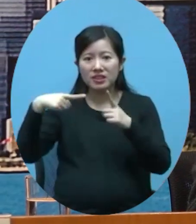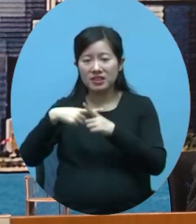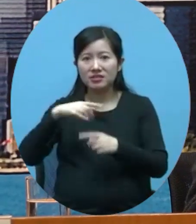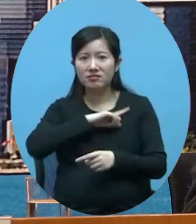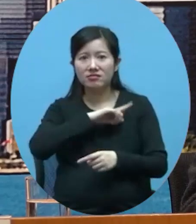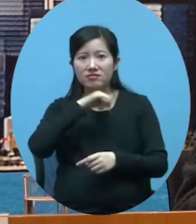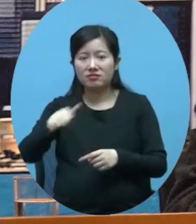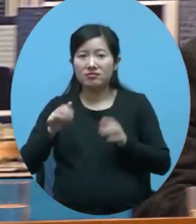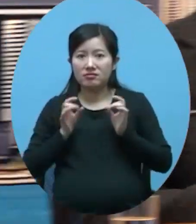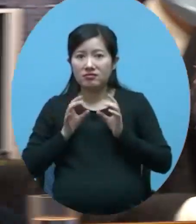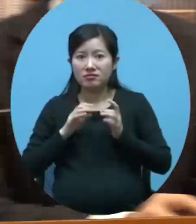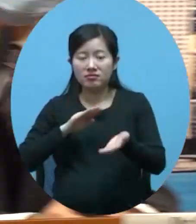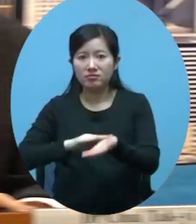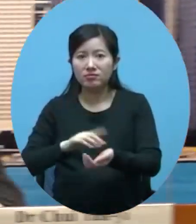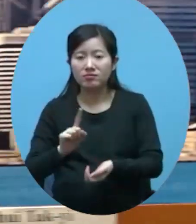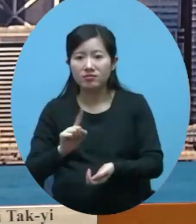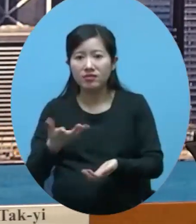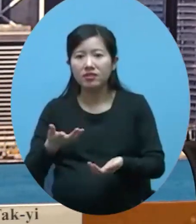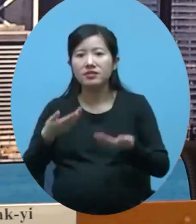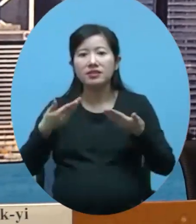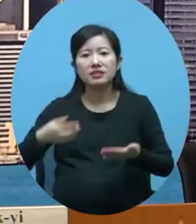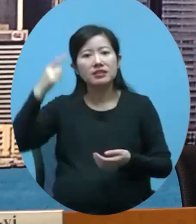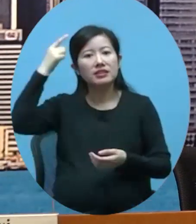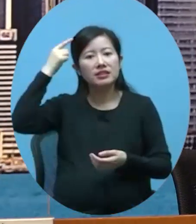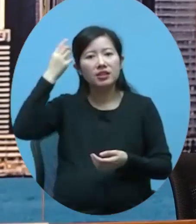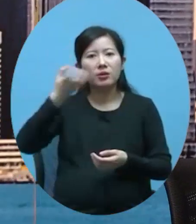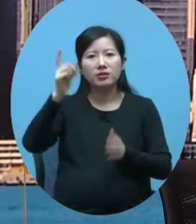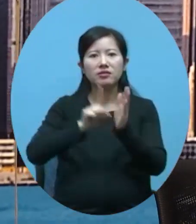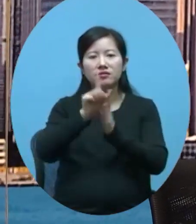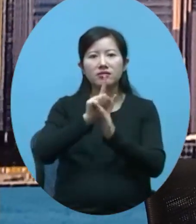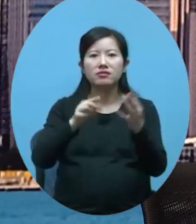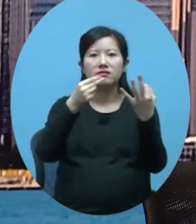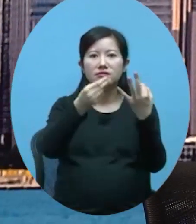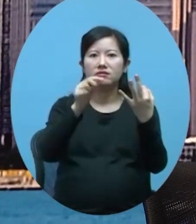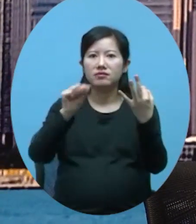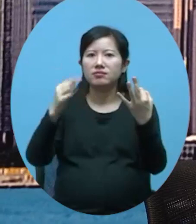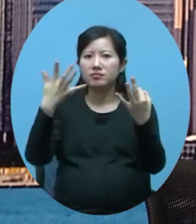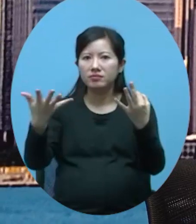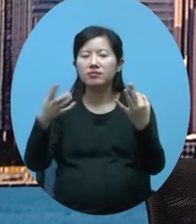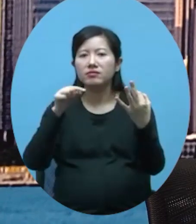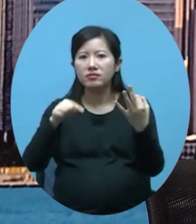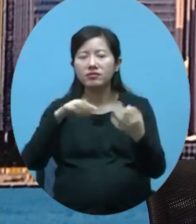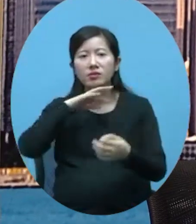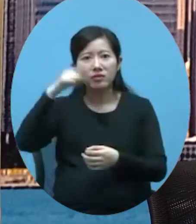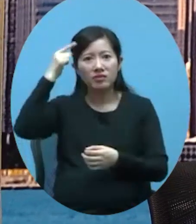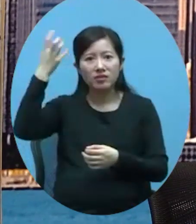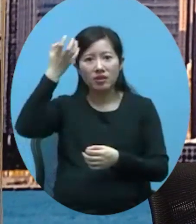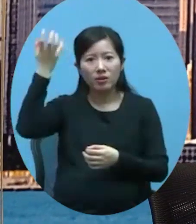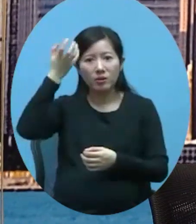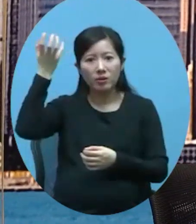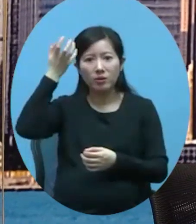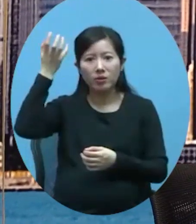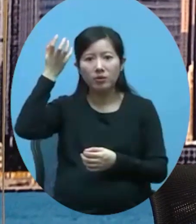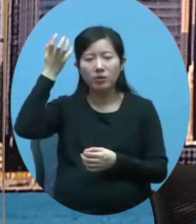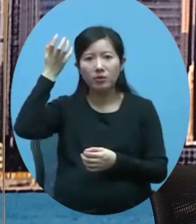我想發燒其實很多現在我們都用37.5度但是除了發燒之前我剛才說其實發燒我們